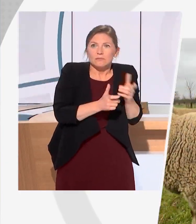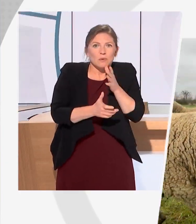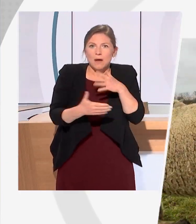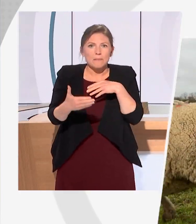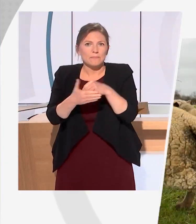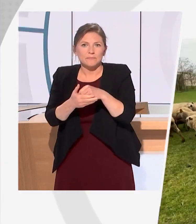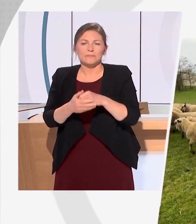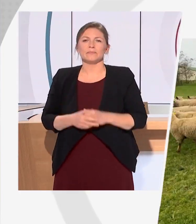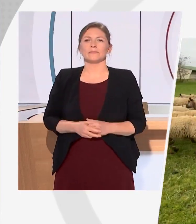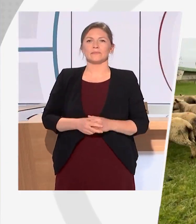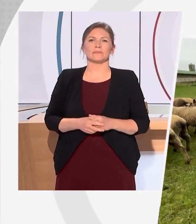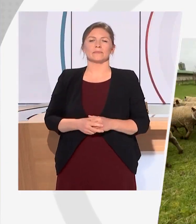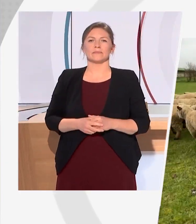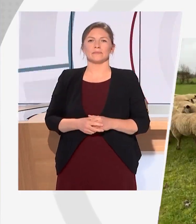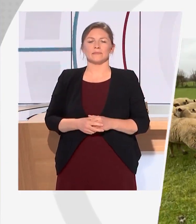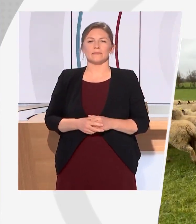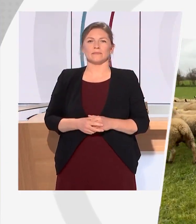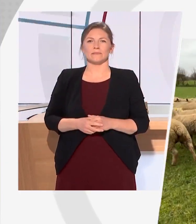structures.